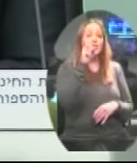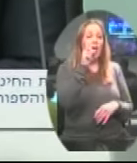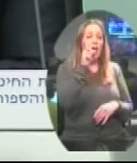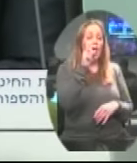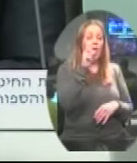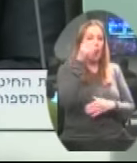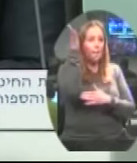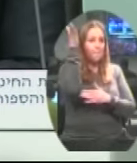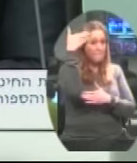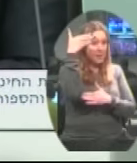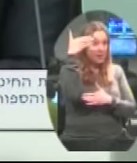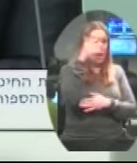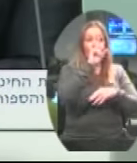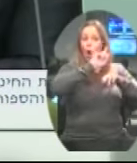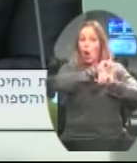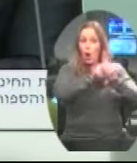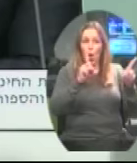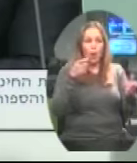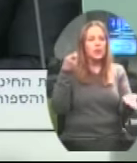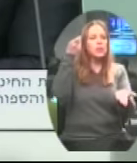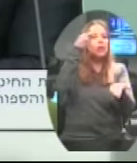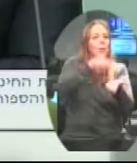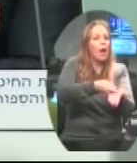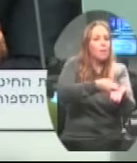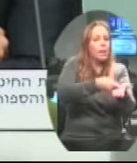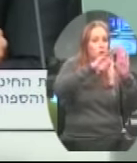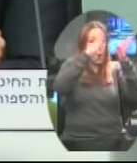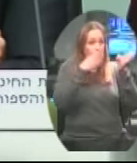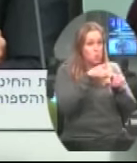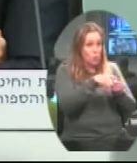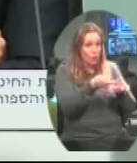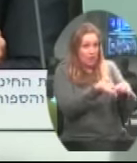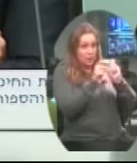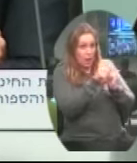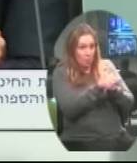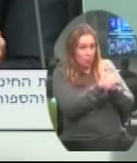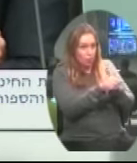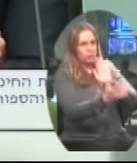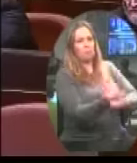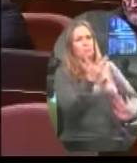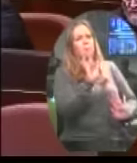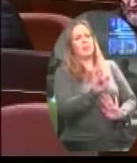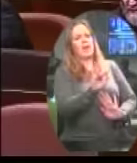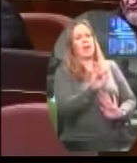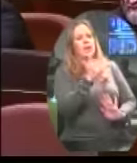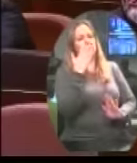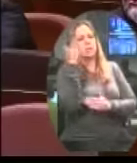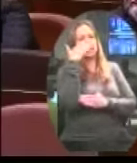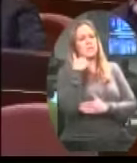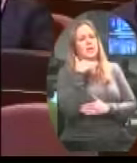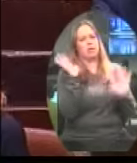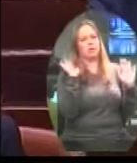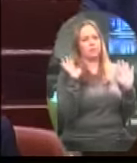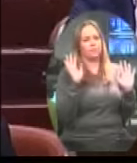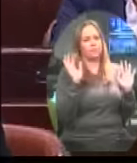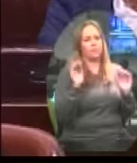מדינה לא תממן גוף תרבות שחותר כנגדה. נקודה. רגב הדגישה כי מדובר